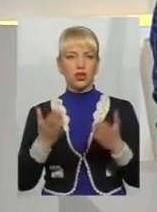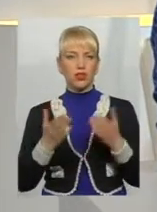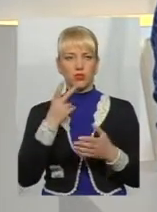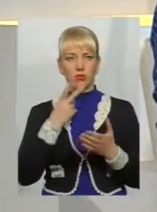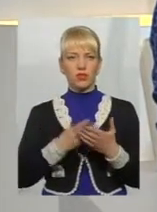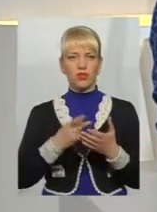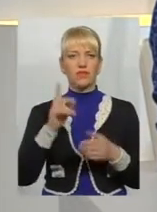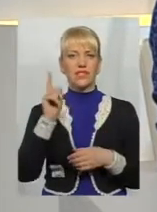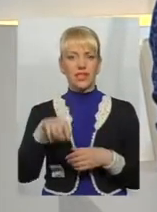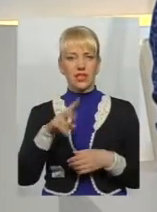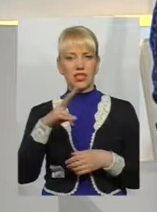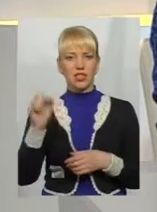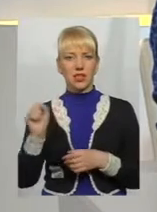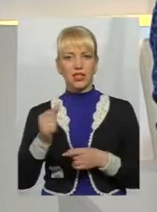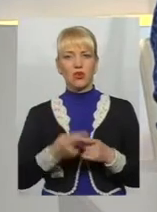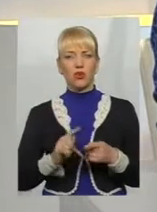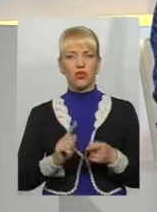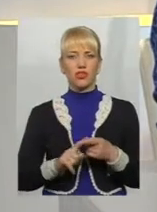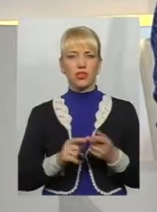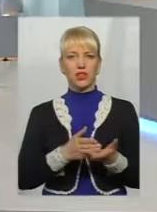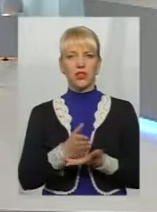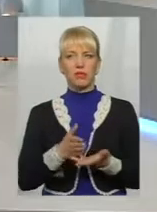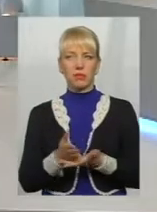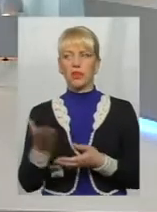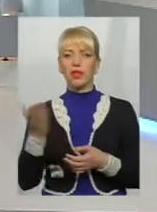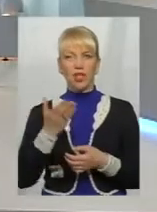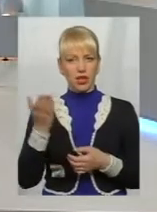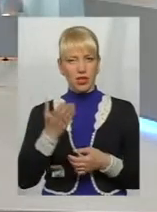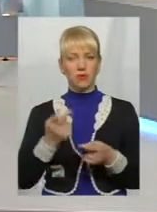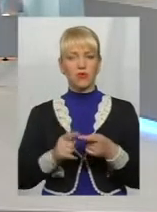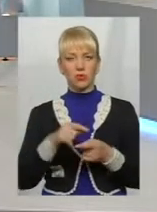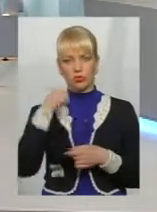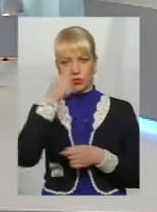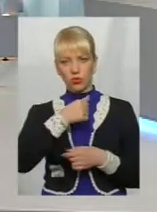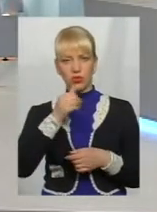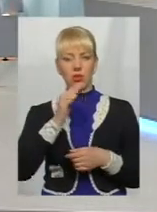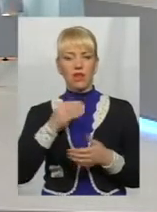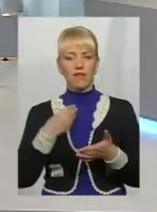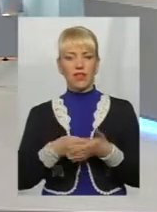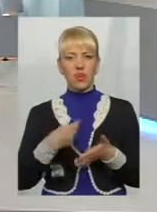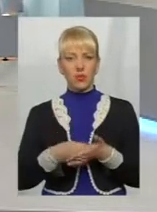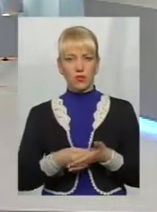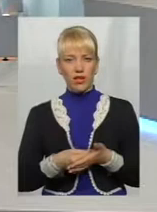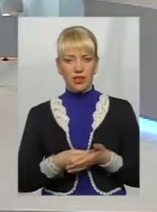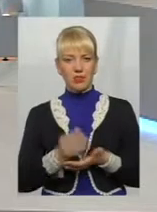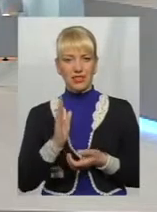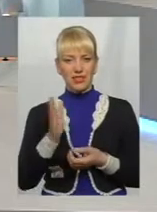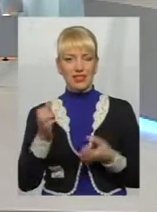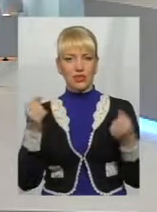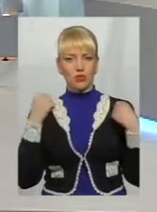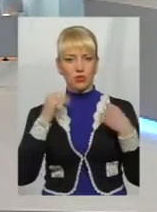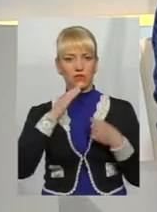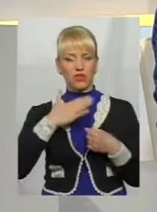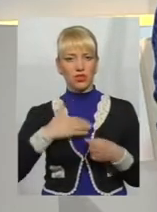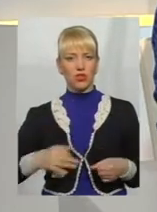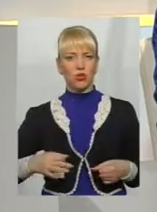поглянути все-таки на ті напрямки, за якими цього року фінансуватиметься спорт в нашій